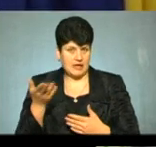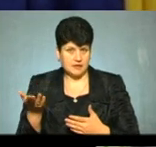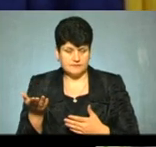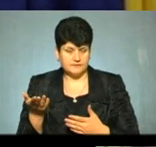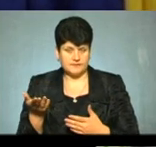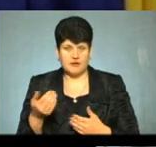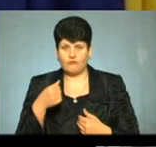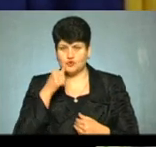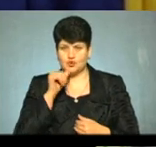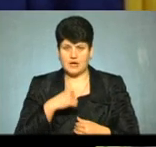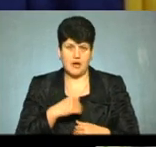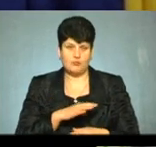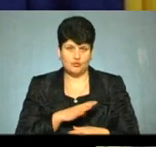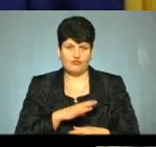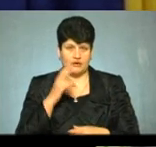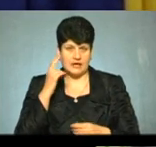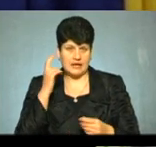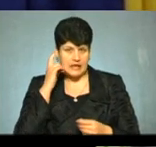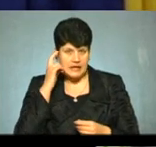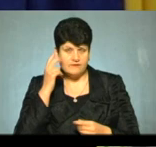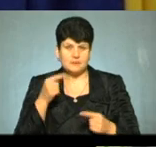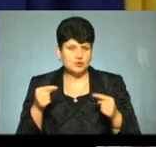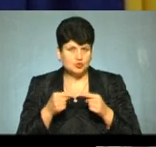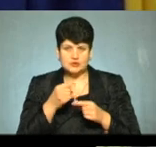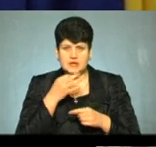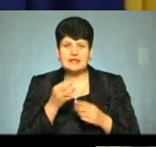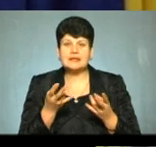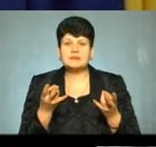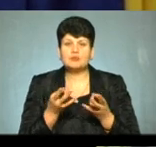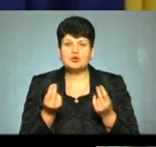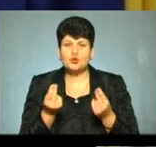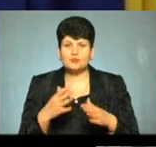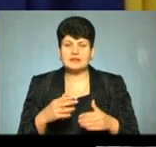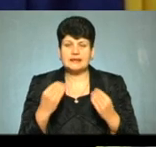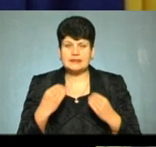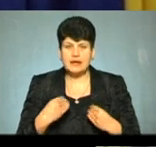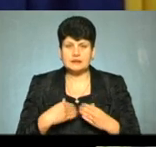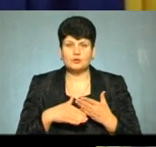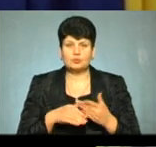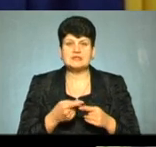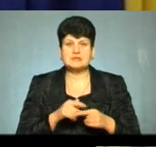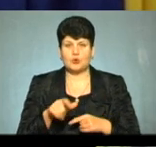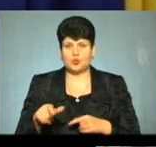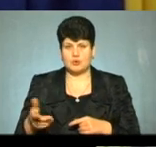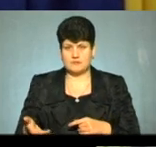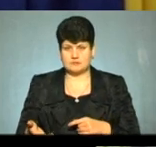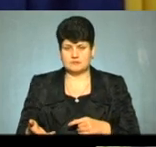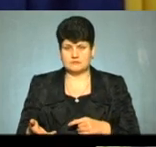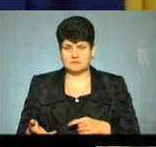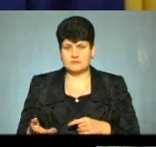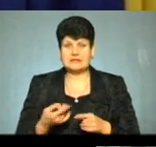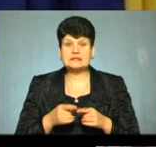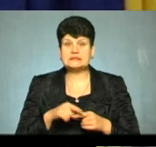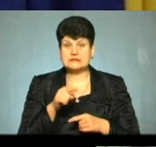Китаї. Вчора я був в Києві, ми чітко визначили, які нам необхідні кошти для того, щоб ми надали допомогу таким людям.